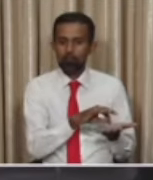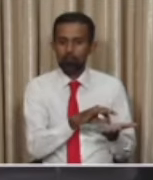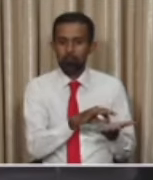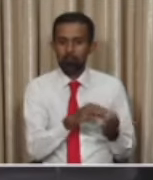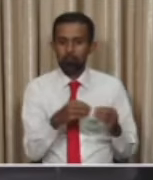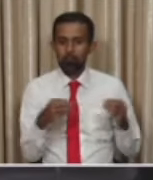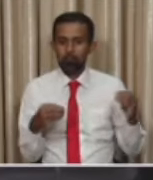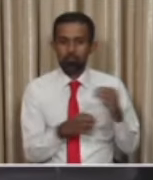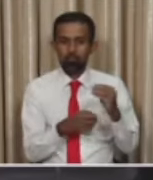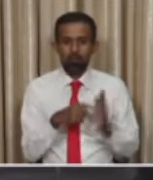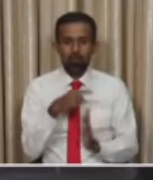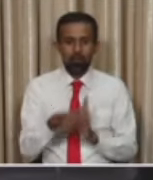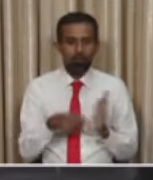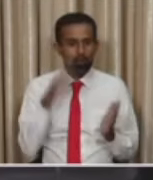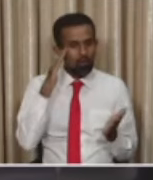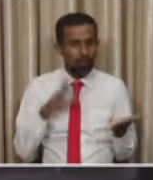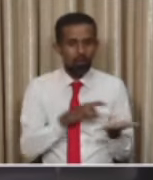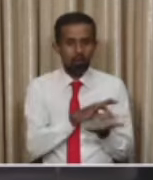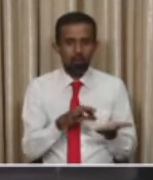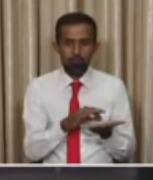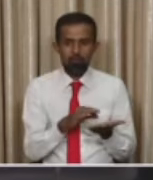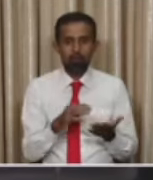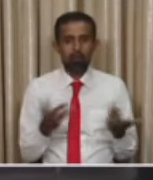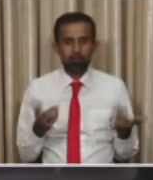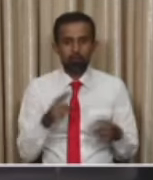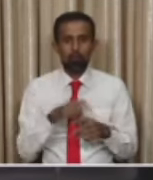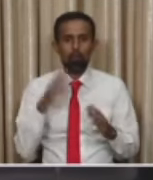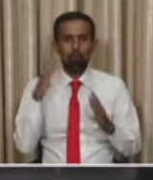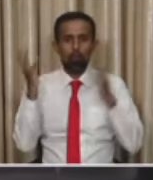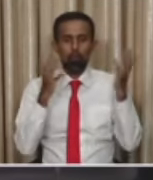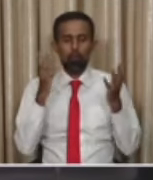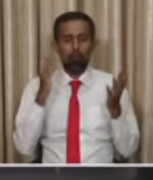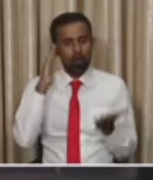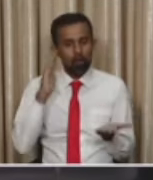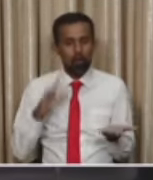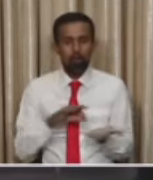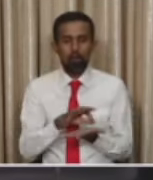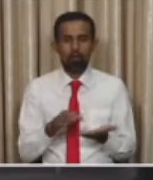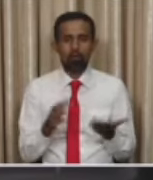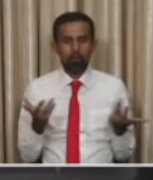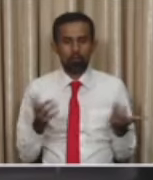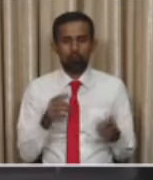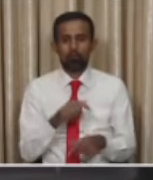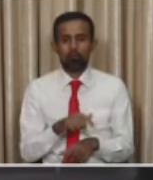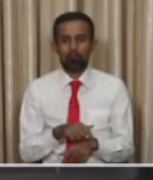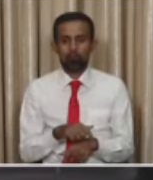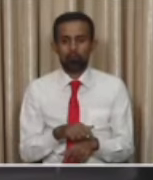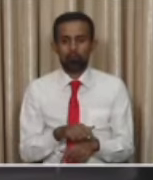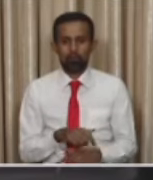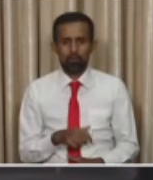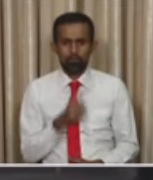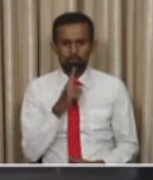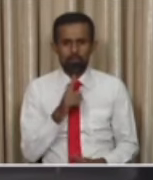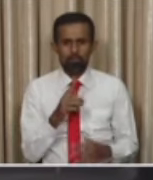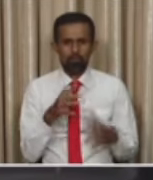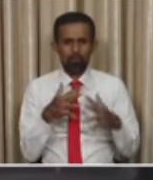ඉන්ට්‍රඩියස් කළේ රටේ කාබනික පොහොර නැති වෙලාවක. ලෝක කාබනික පොහොරත් නැති වෙලාවක තමයි එක කළේ. ඉතින් අපි දැක්කේ වියත් මග කියලා